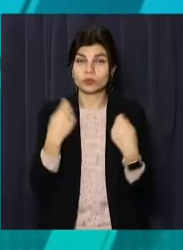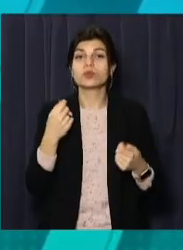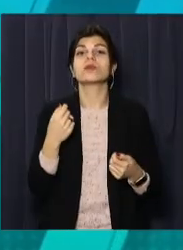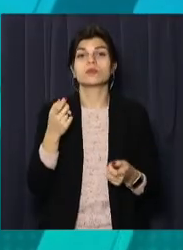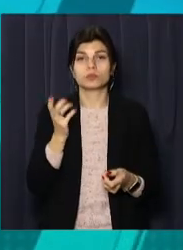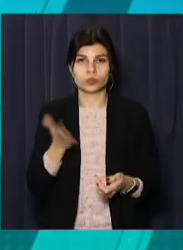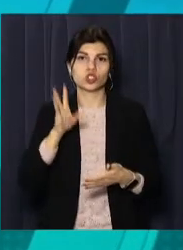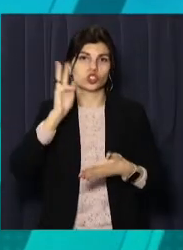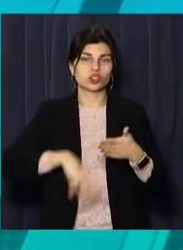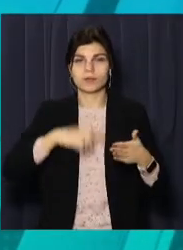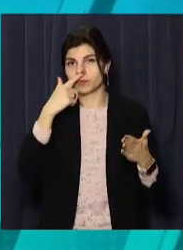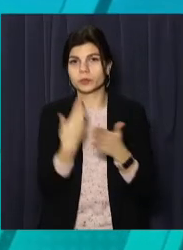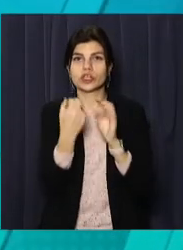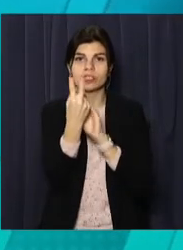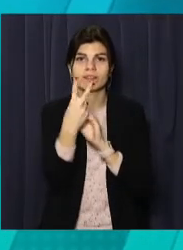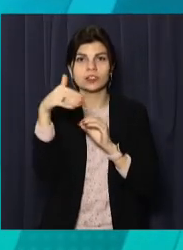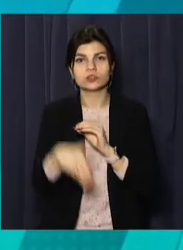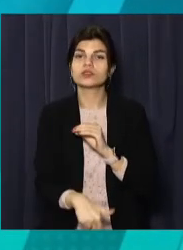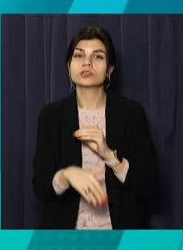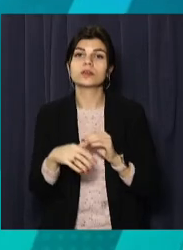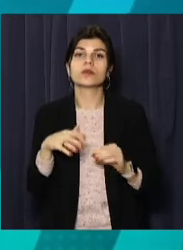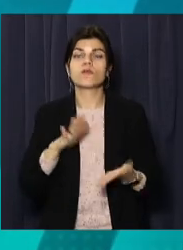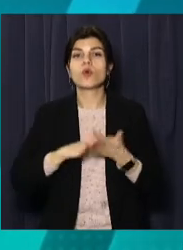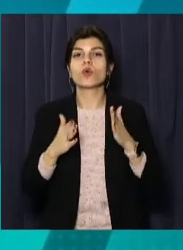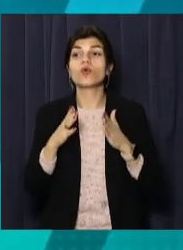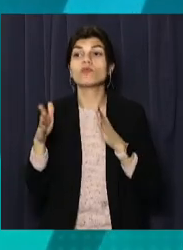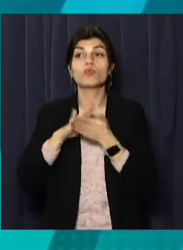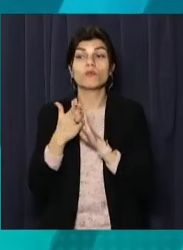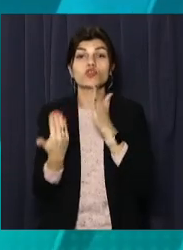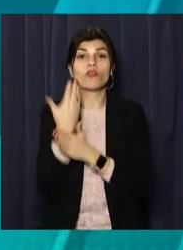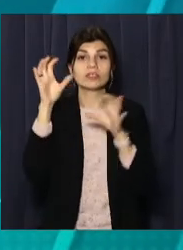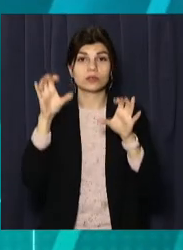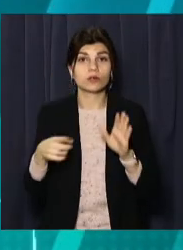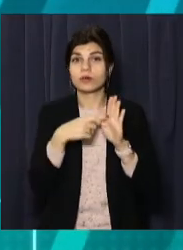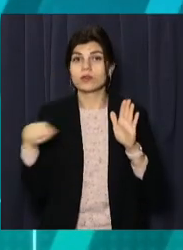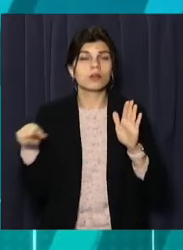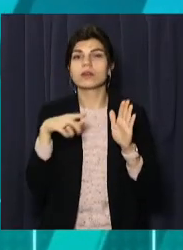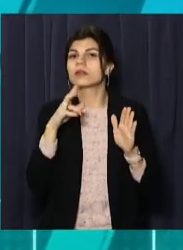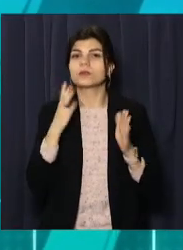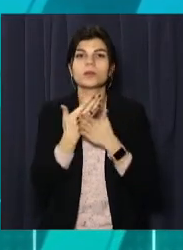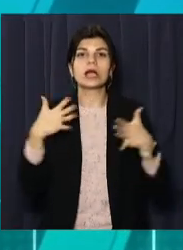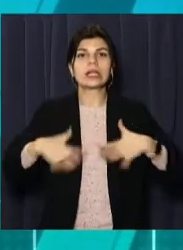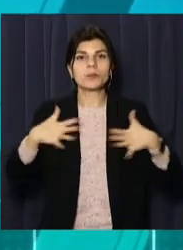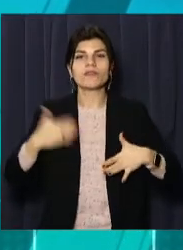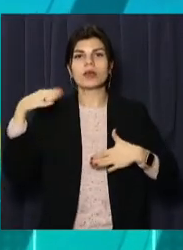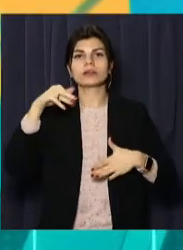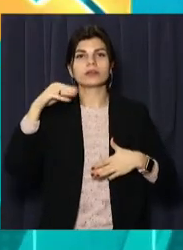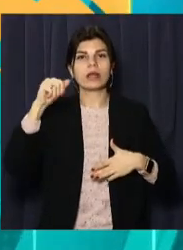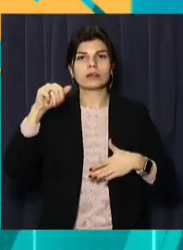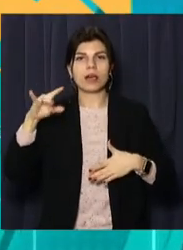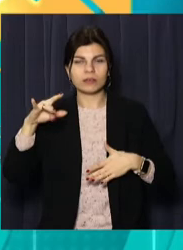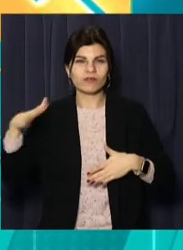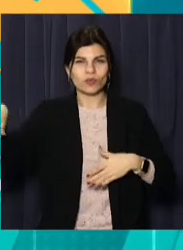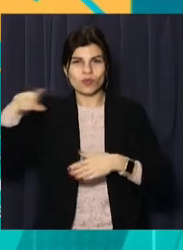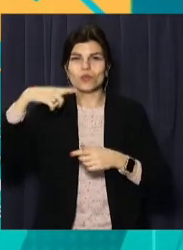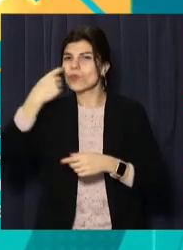доведеться викласти вже майже 12 тисяч. Вимоги закону не поширюватимуться на видання кримсько-татарською мовою чи